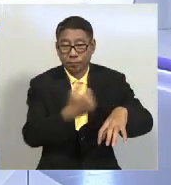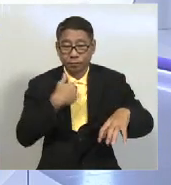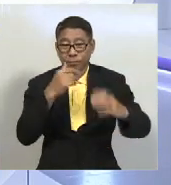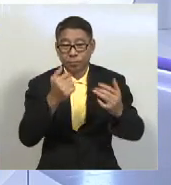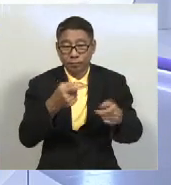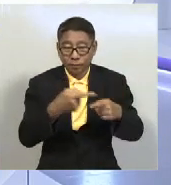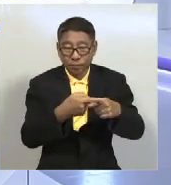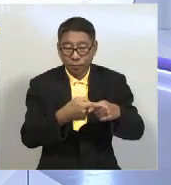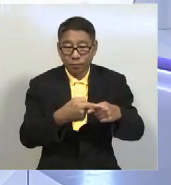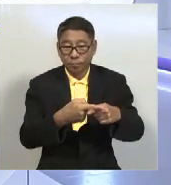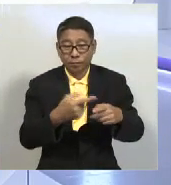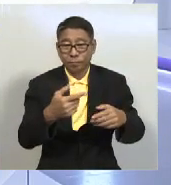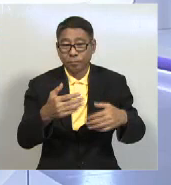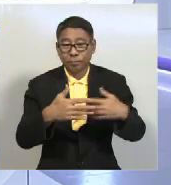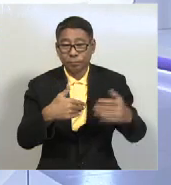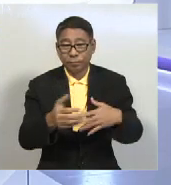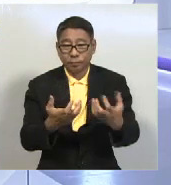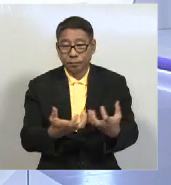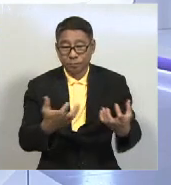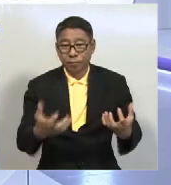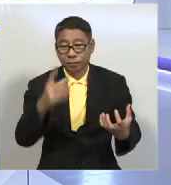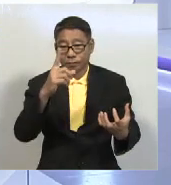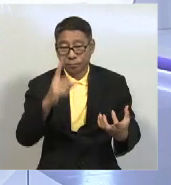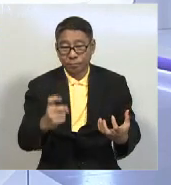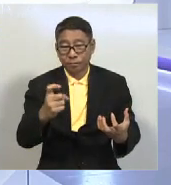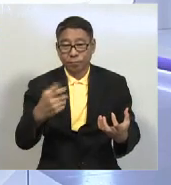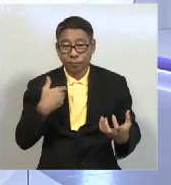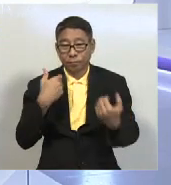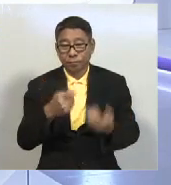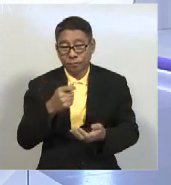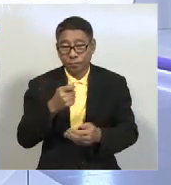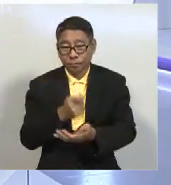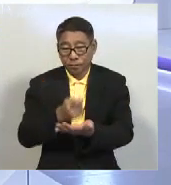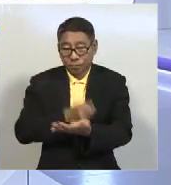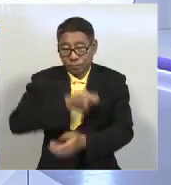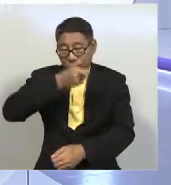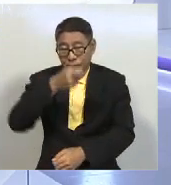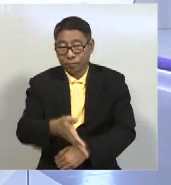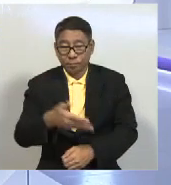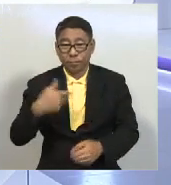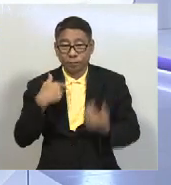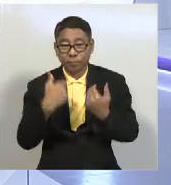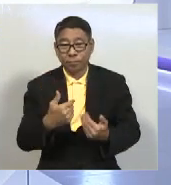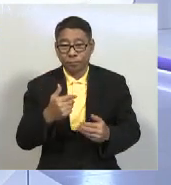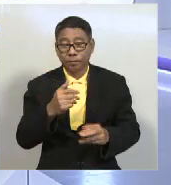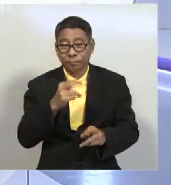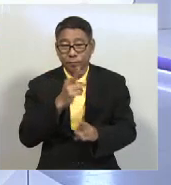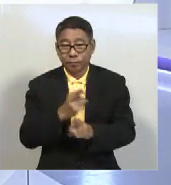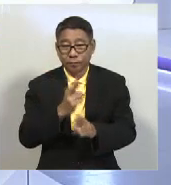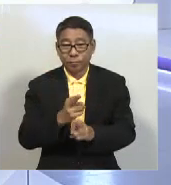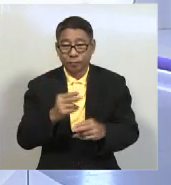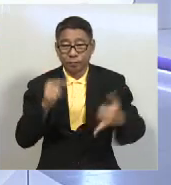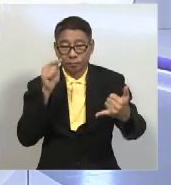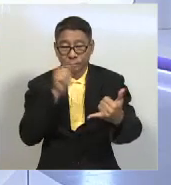บาดเจ็บเนี่ยไม่เท่าไหร่ไอ้อุปกรณ์ทางการแพทย์ถ้ามันเสียหายขึ้นมาเนี่ยมันใหญ่โตนะแล้วเคสที่เขารักษาเนี่ยไม่ได้รักษา